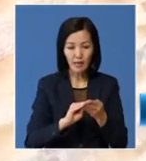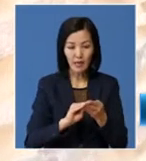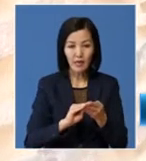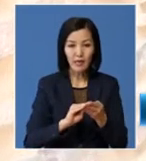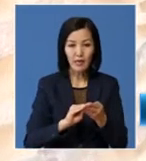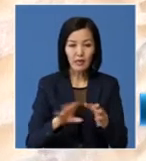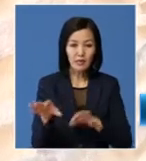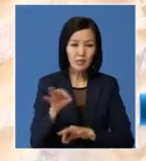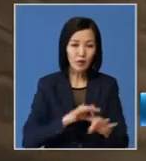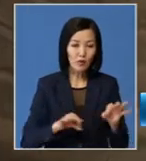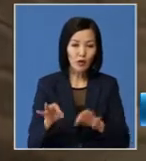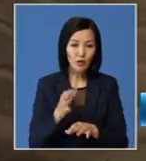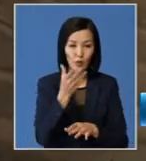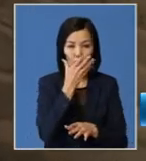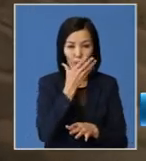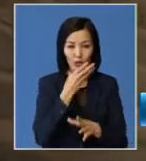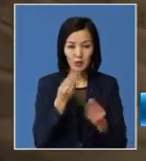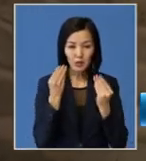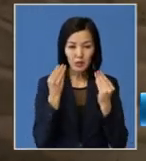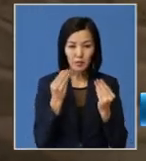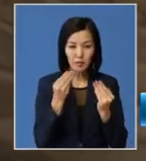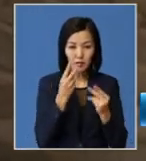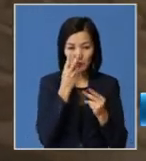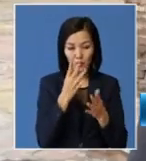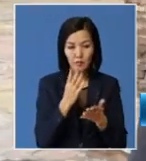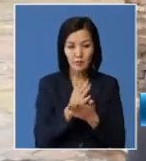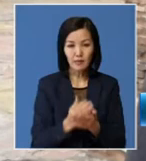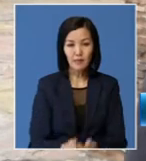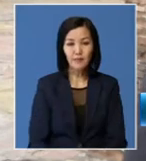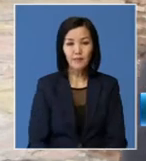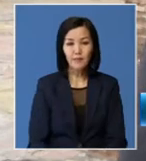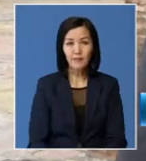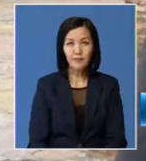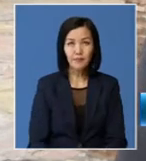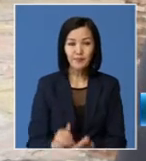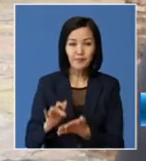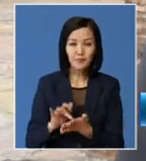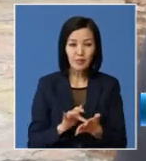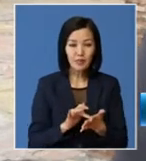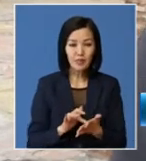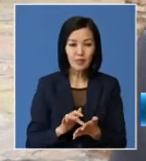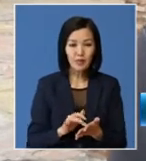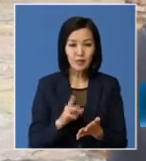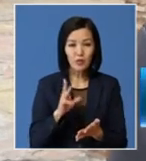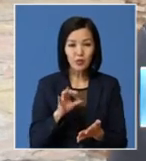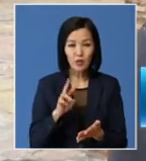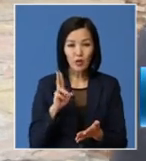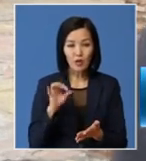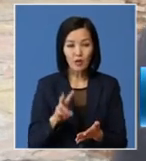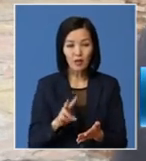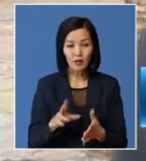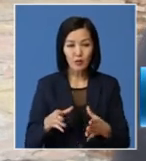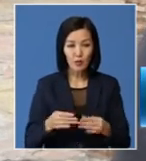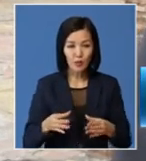тарихы Хида тамаша туындысы мемлекет қорғауында. Ыстық көл сапары кезінде Шоқан Уәлихан Семейден шығып көктемнің